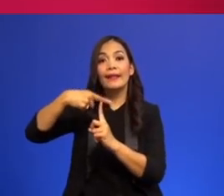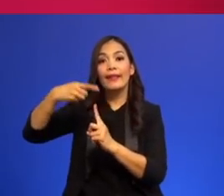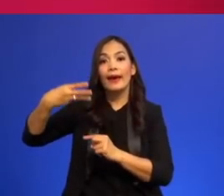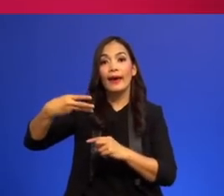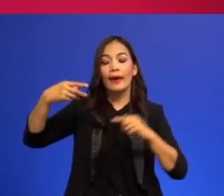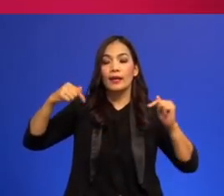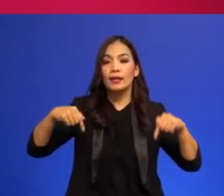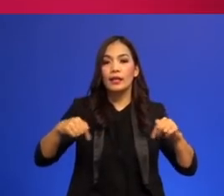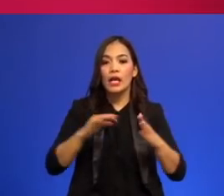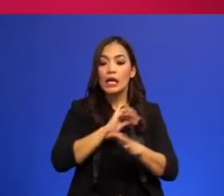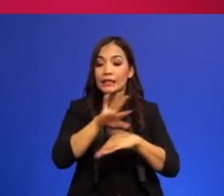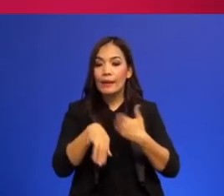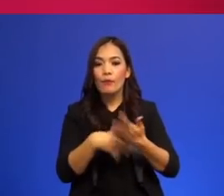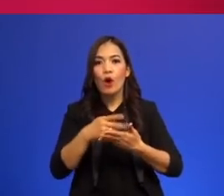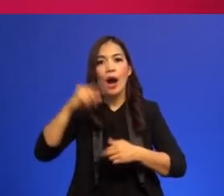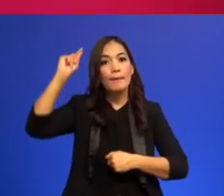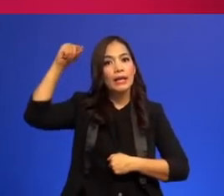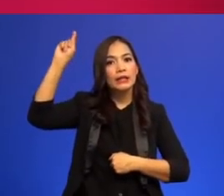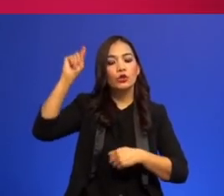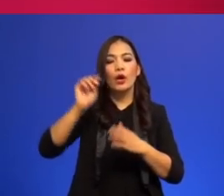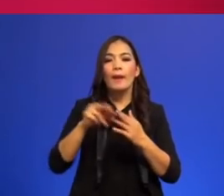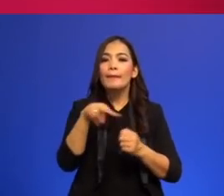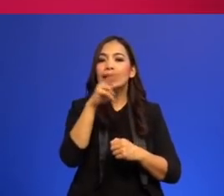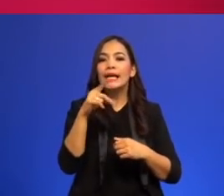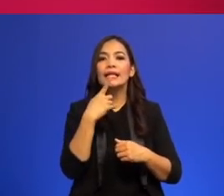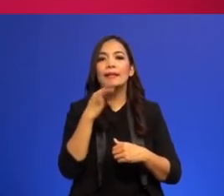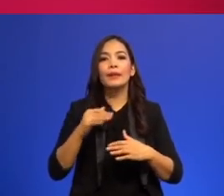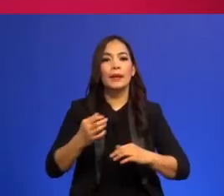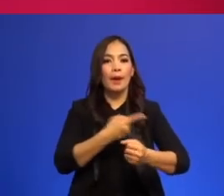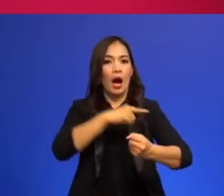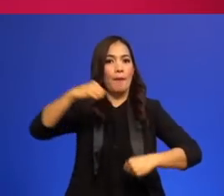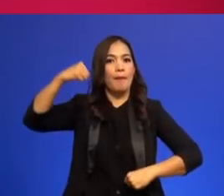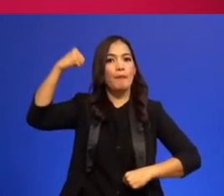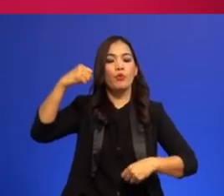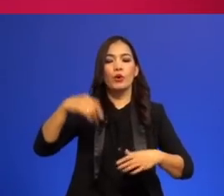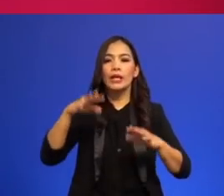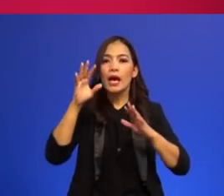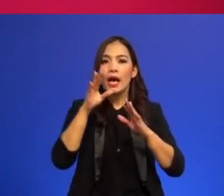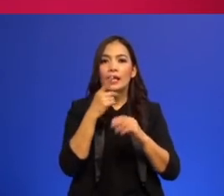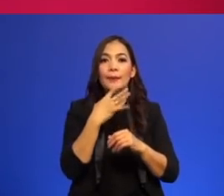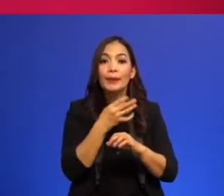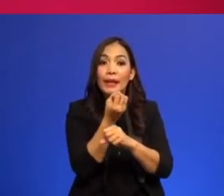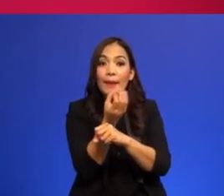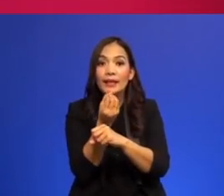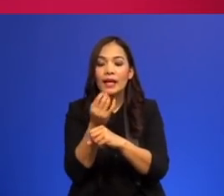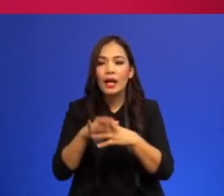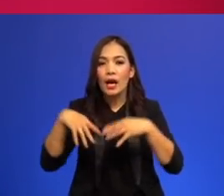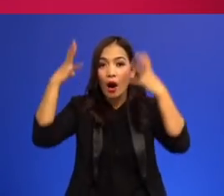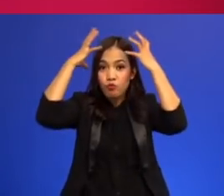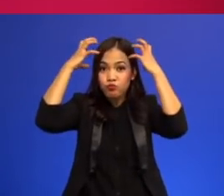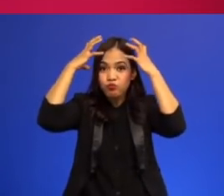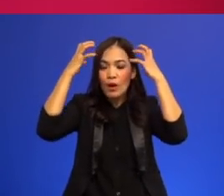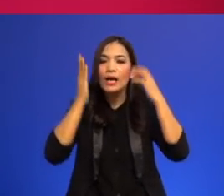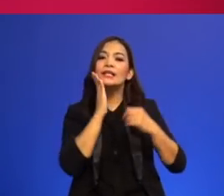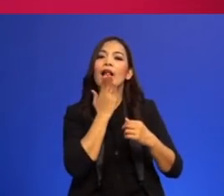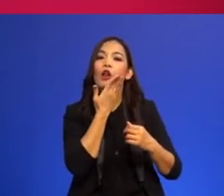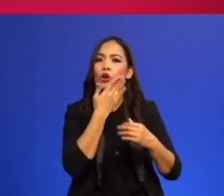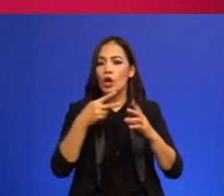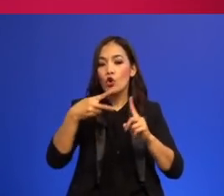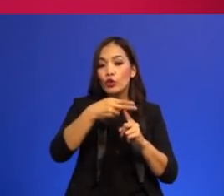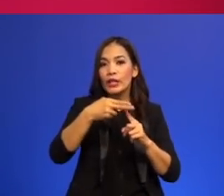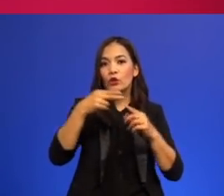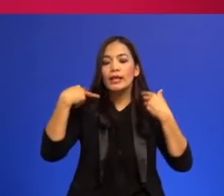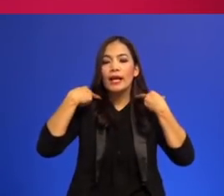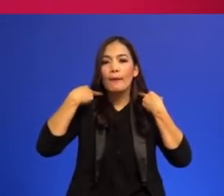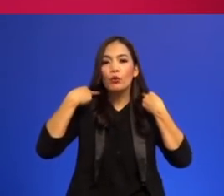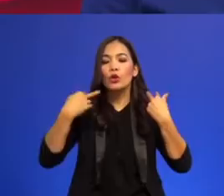nanti setiap mahasiswa kita mau cari bakatnya apa. Kita sudah mulai ajari Pak, ada yang kerimbat, potong rambut, sudah mulai.